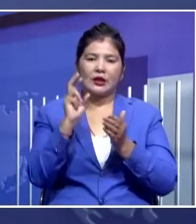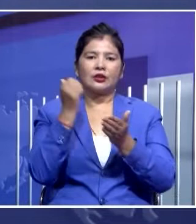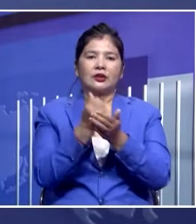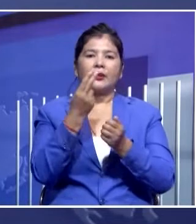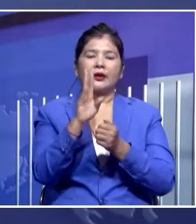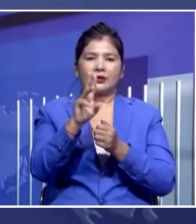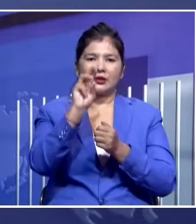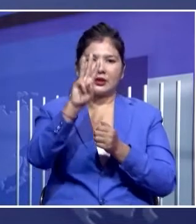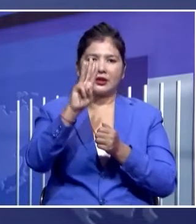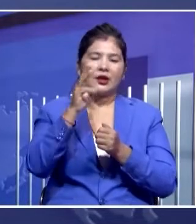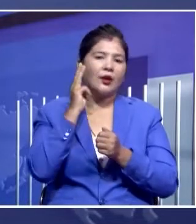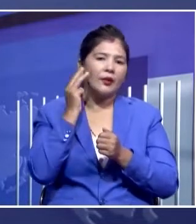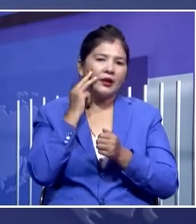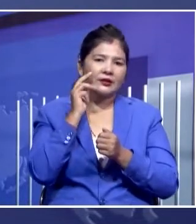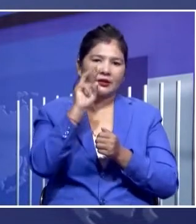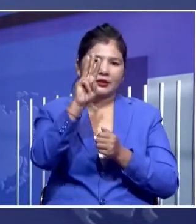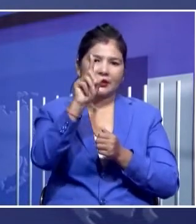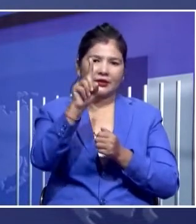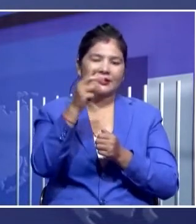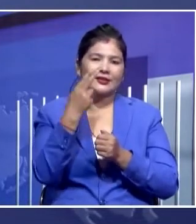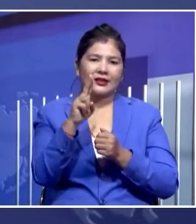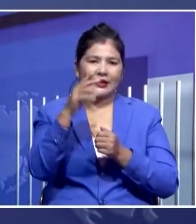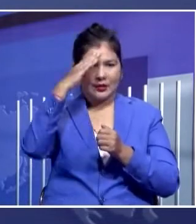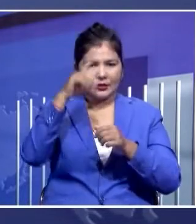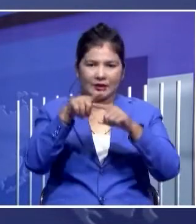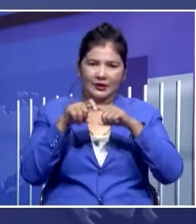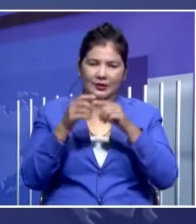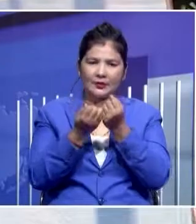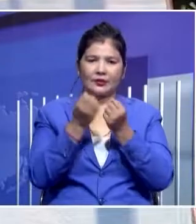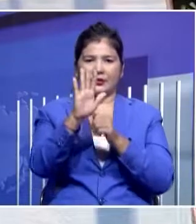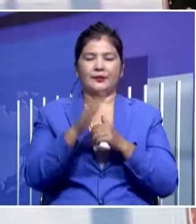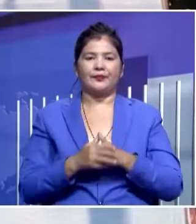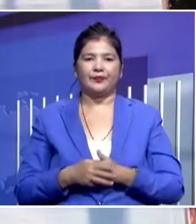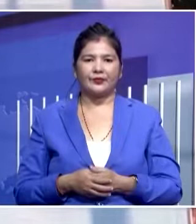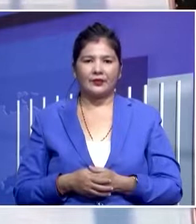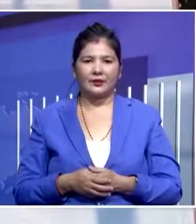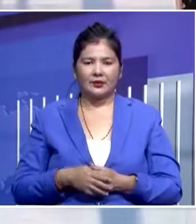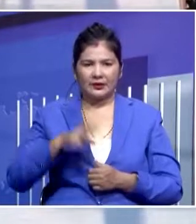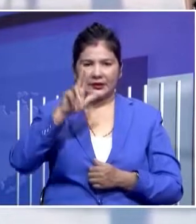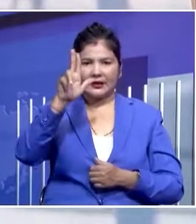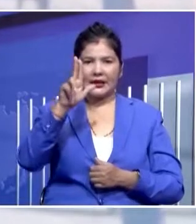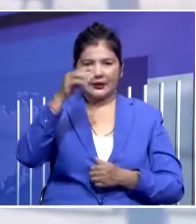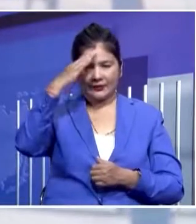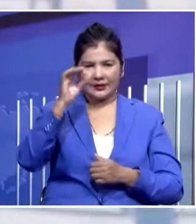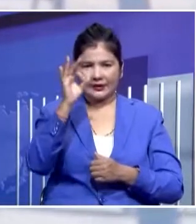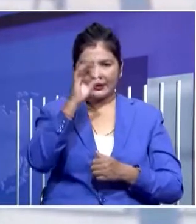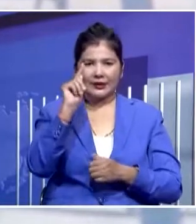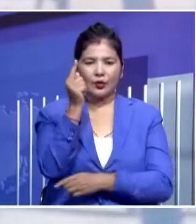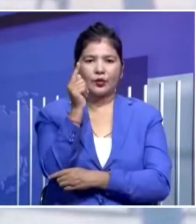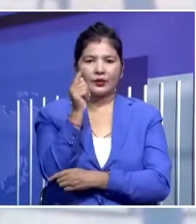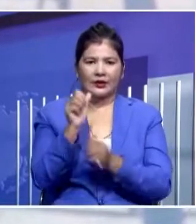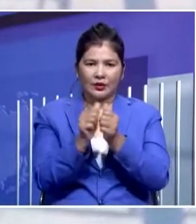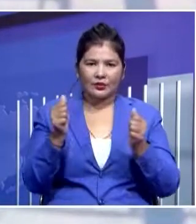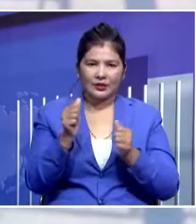जसमा 3 महिलासहित 31 जनालाई प्रहरीले नियन्त्रणमा लिएको छ। इलाका प्रहरी कार्यालय कोहलपुरका